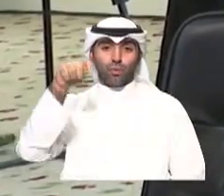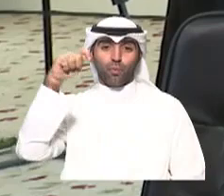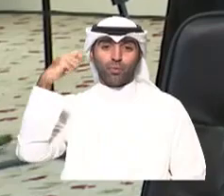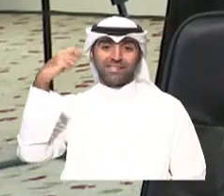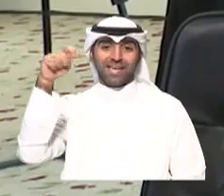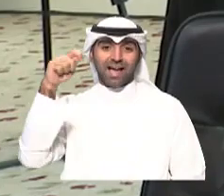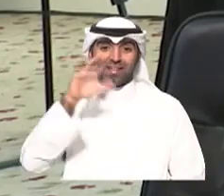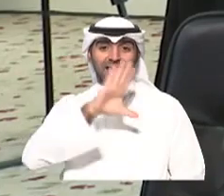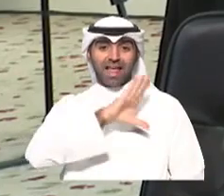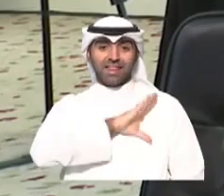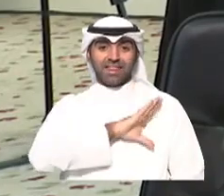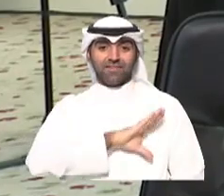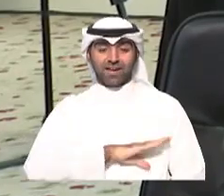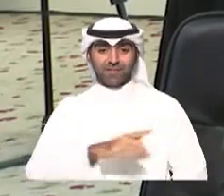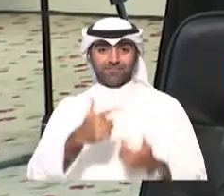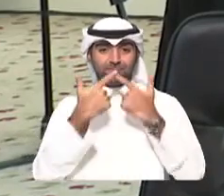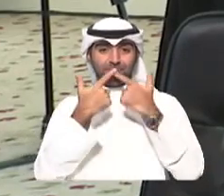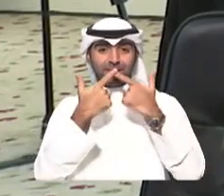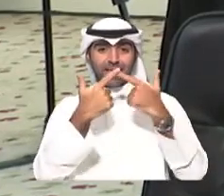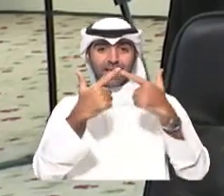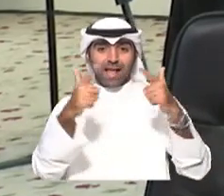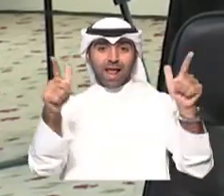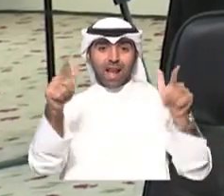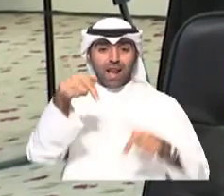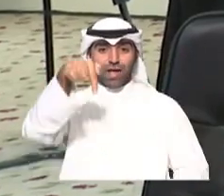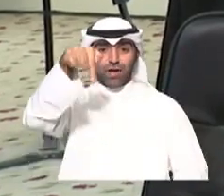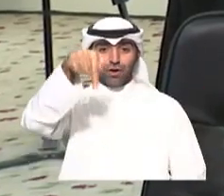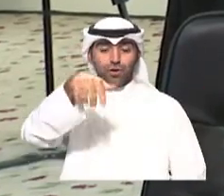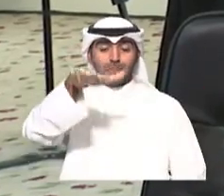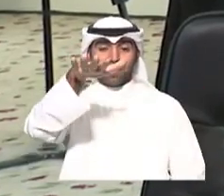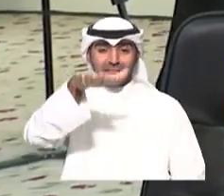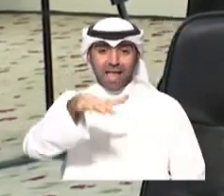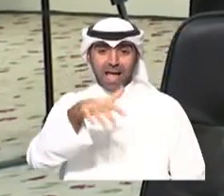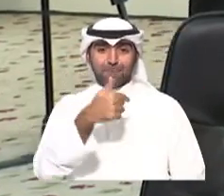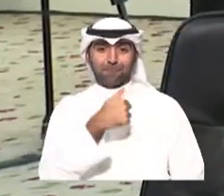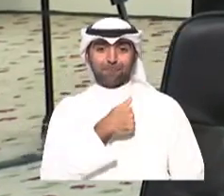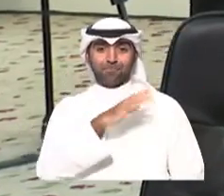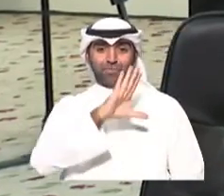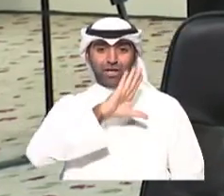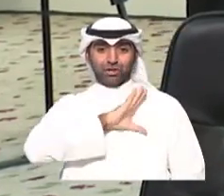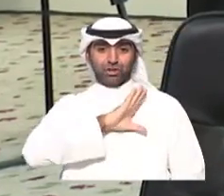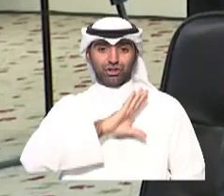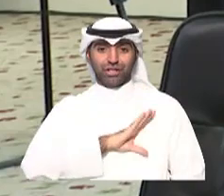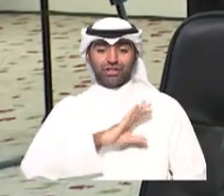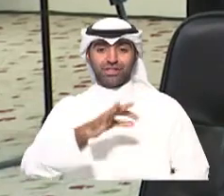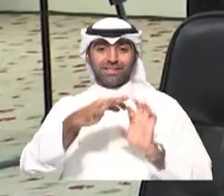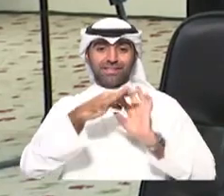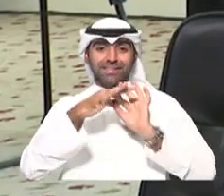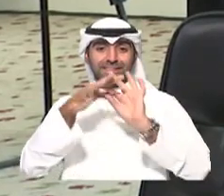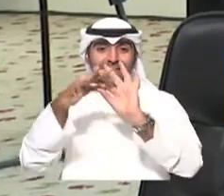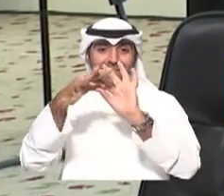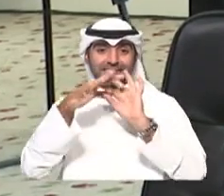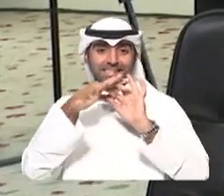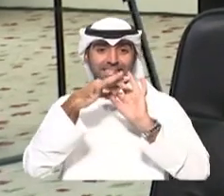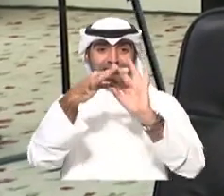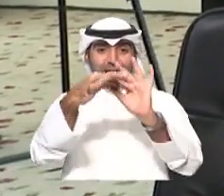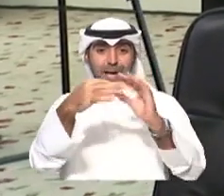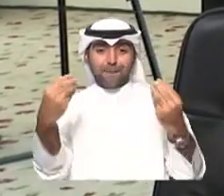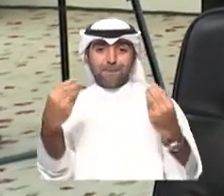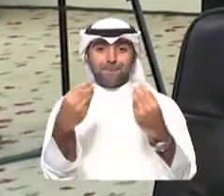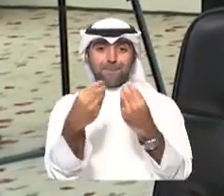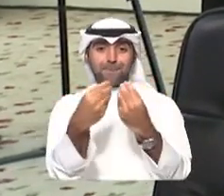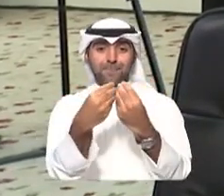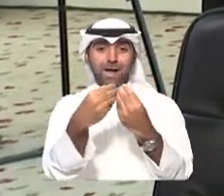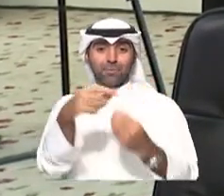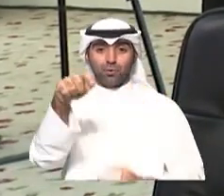الدراسة بالاجتماع مع وزارة الداخلية، واخذنا الاستفادة، استفدنا من دول مجلس التعاون وكذلك من المملكة السعودية